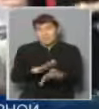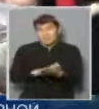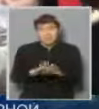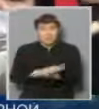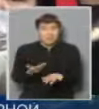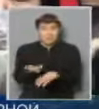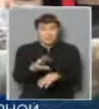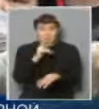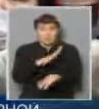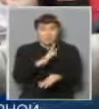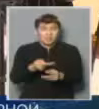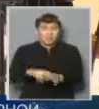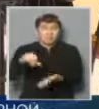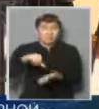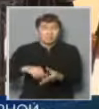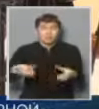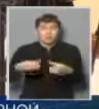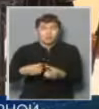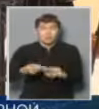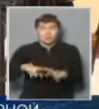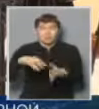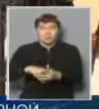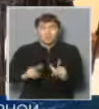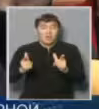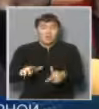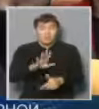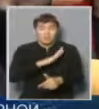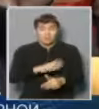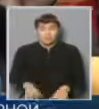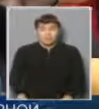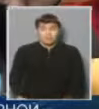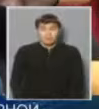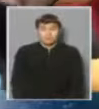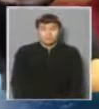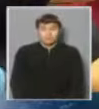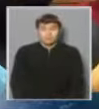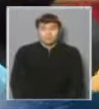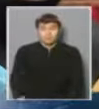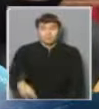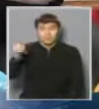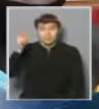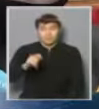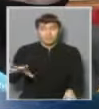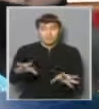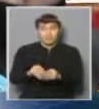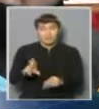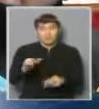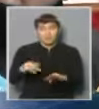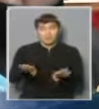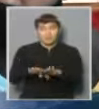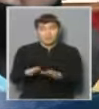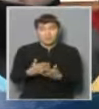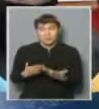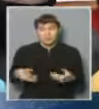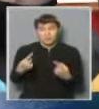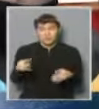никаких нареканий, ведь представители компетентных органов единогласно одобрили. По приезду в офис вместе с Багдатом Мусиным